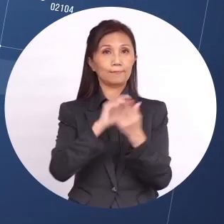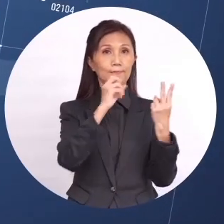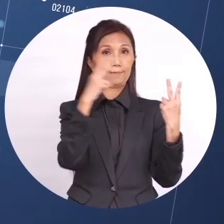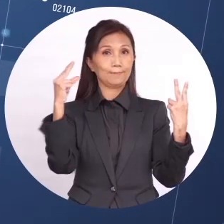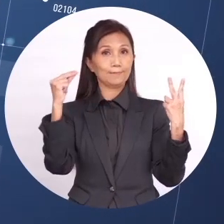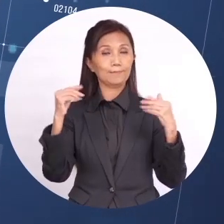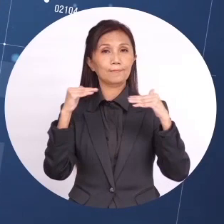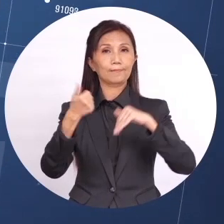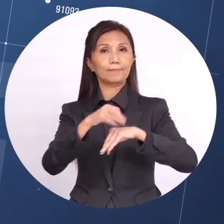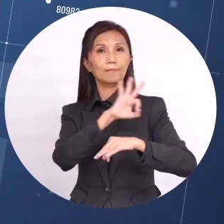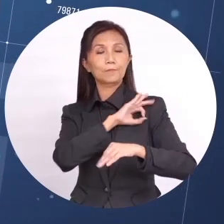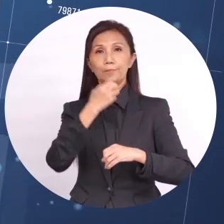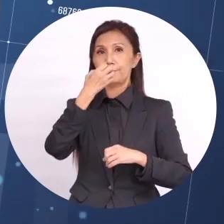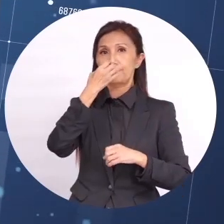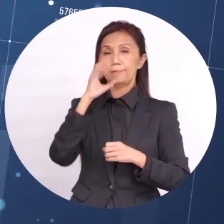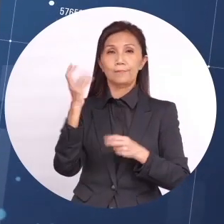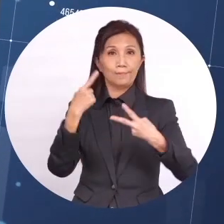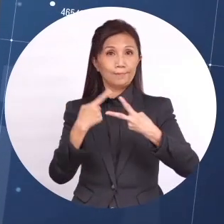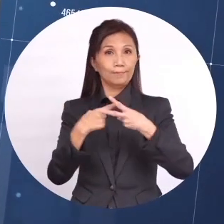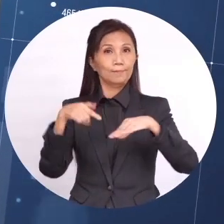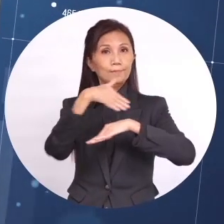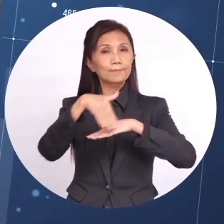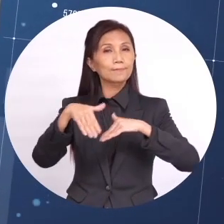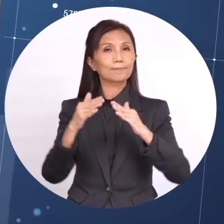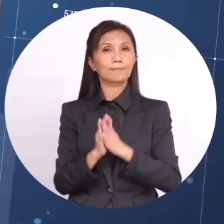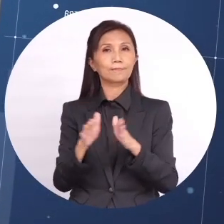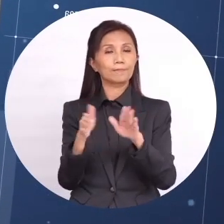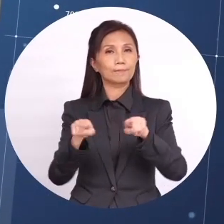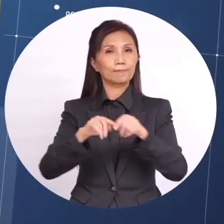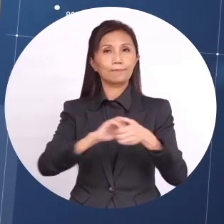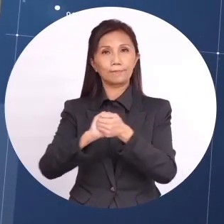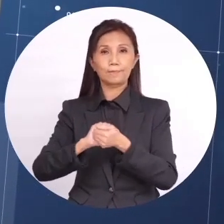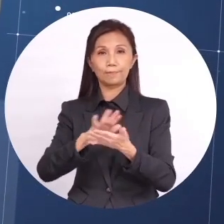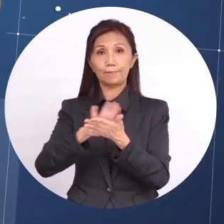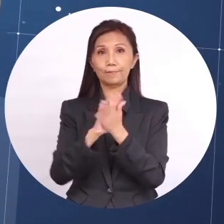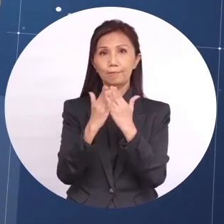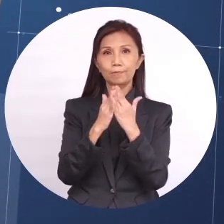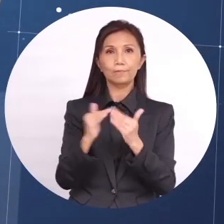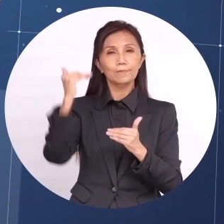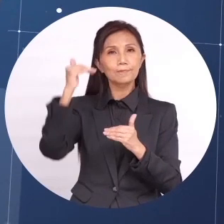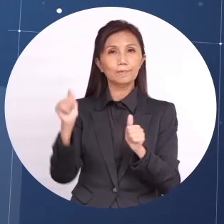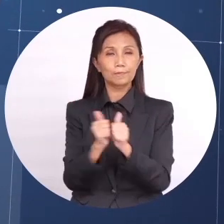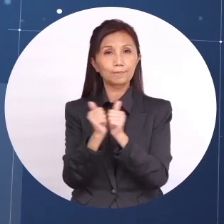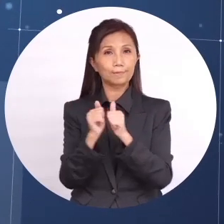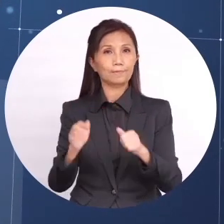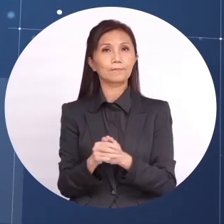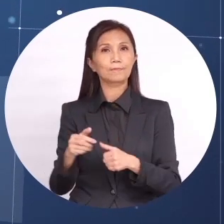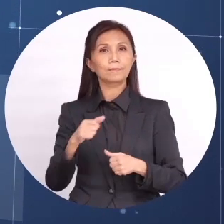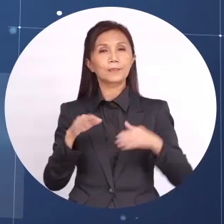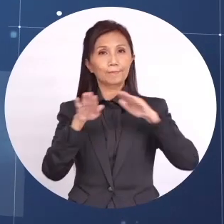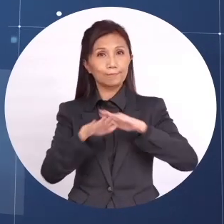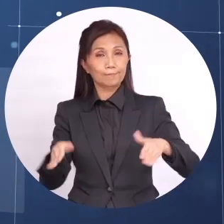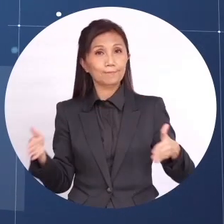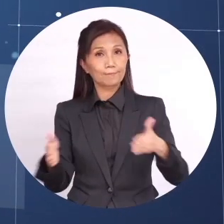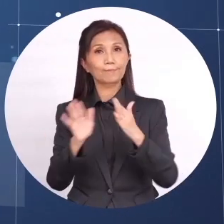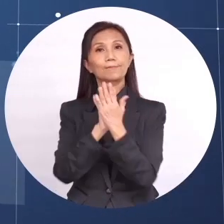2017年，平机会和香港理工大学设计学院合作推出故事书《高仔与朋友们》，向儿童